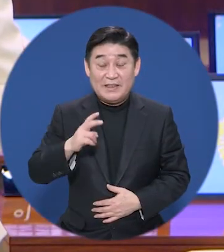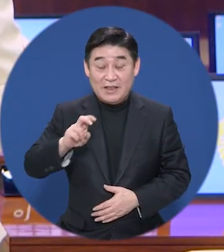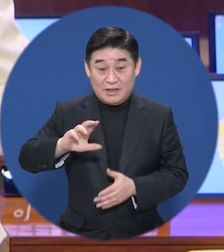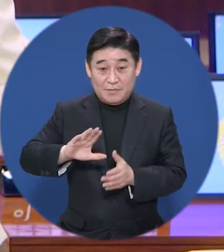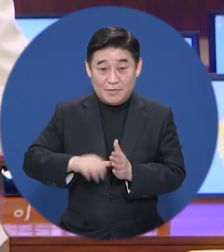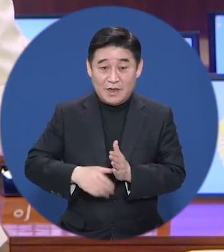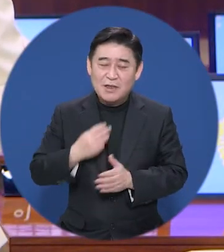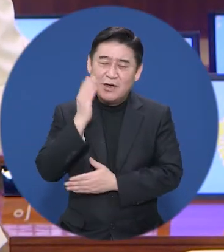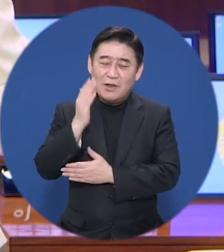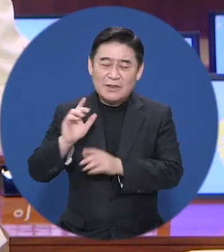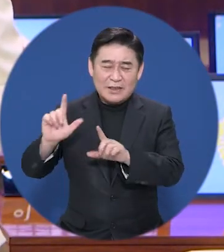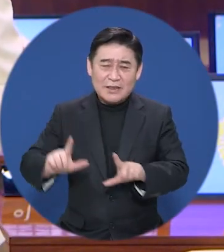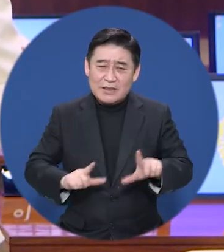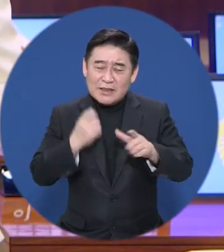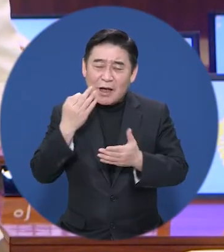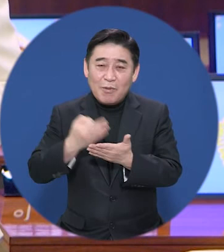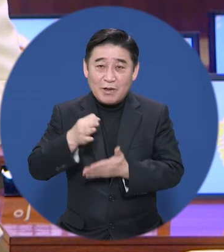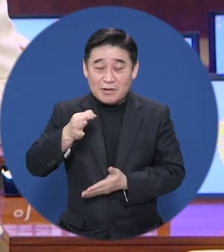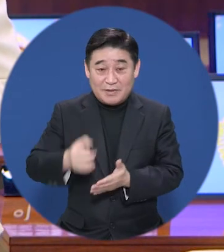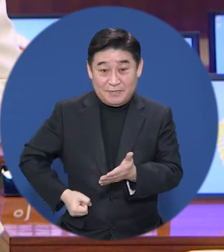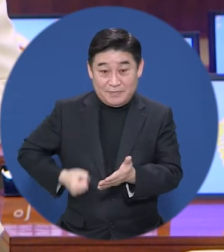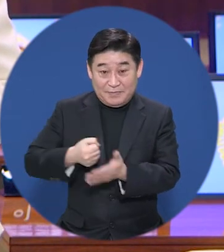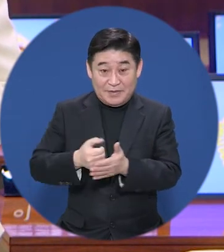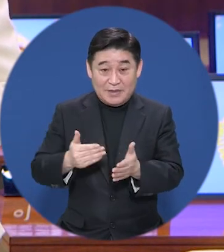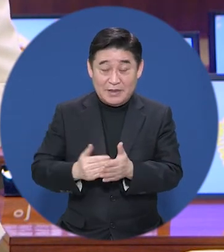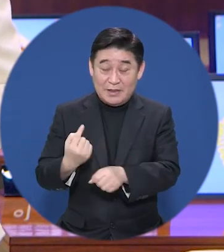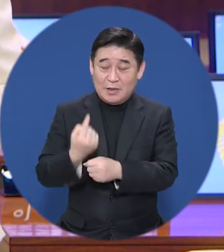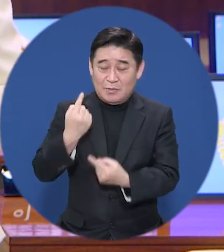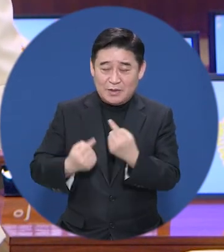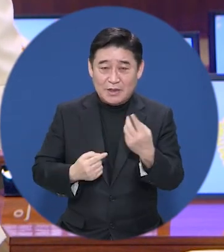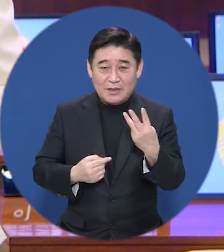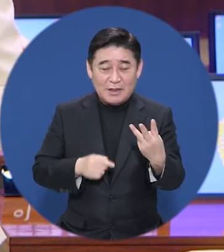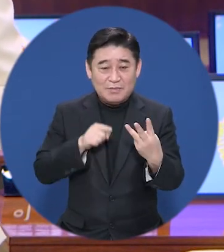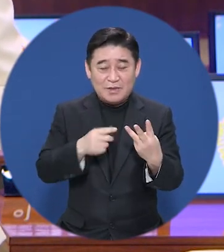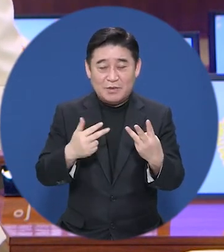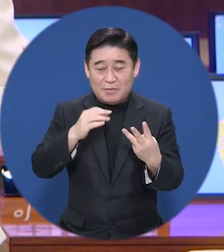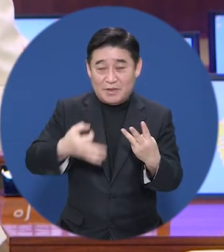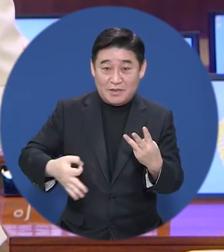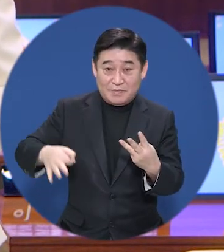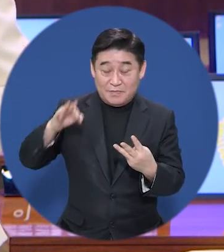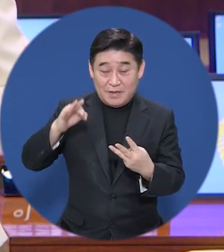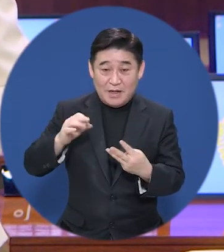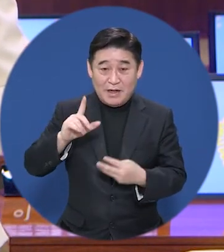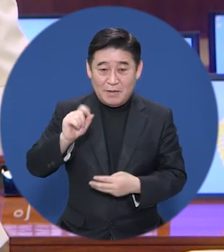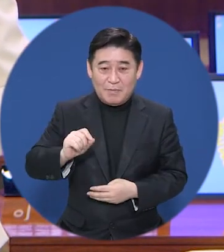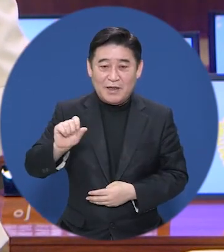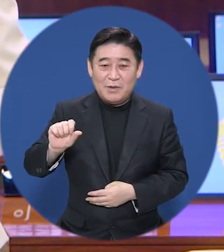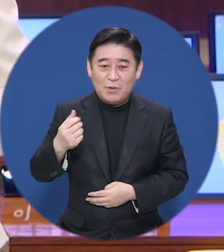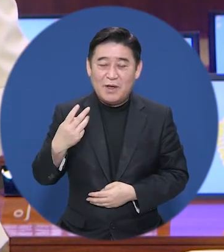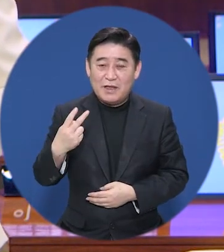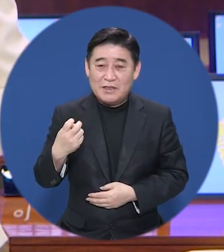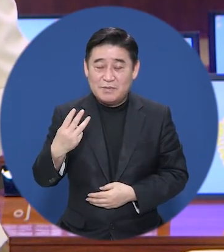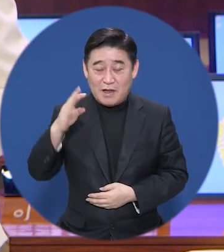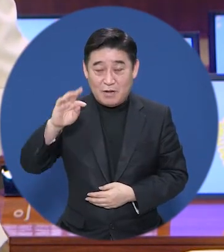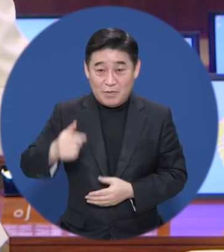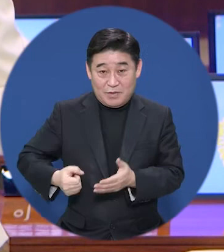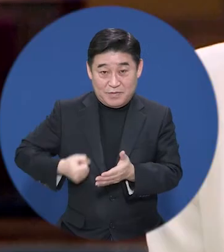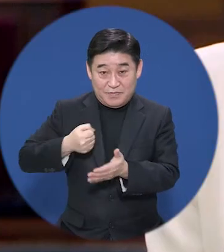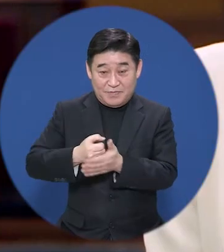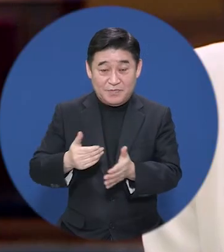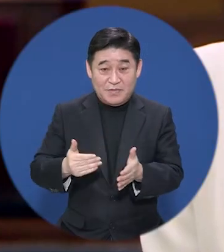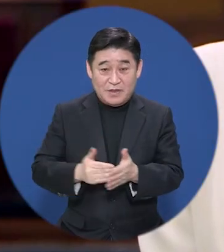2020년도 서울시 생활임금이 확정됐습니다. 지난해보다 3.7% 올라 1,523원으로 확정된